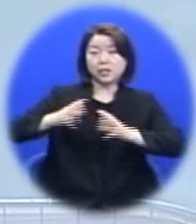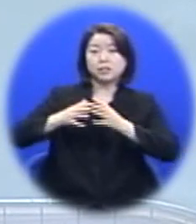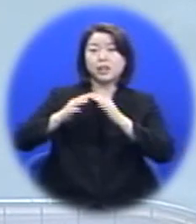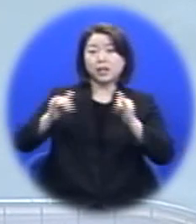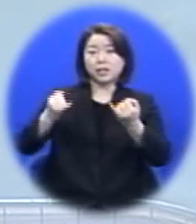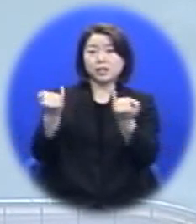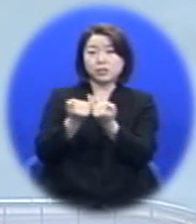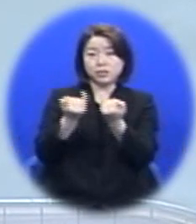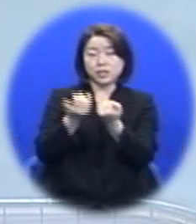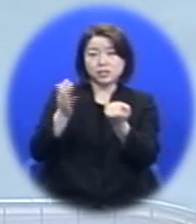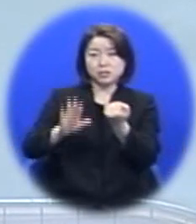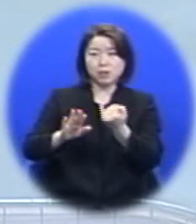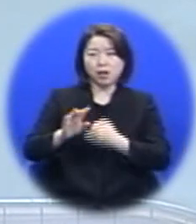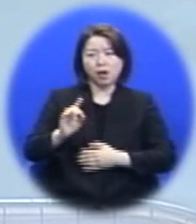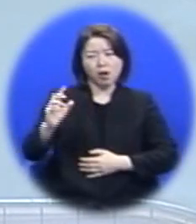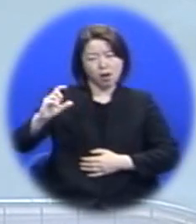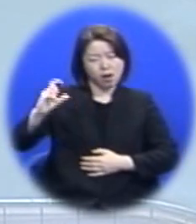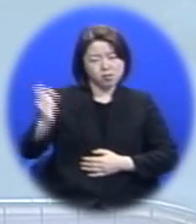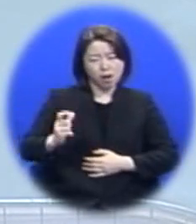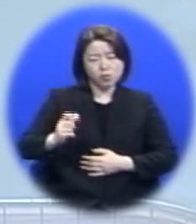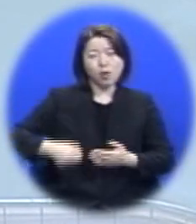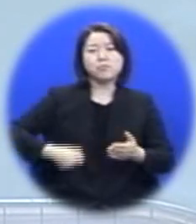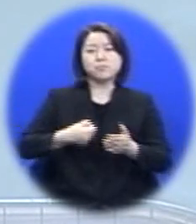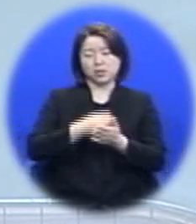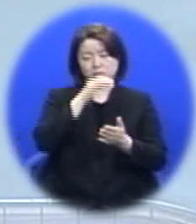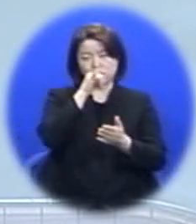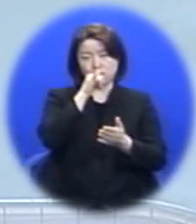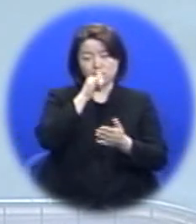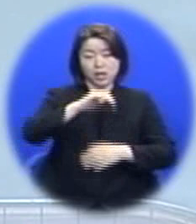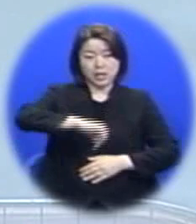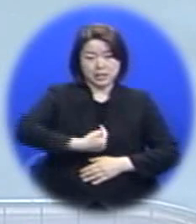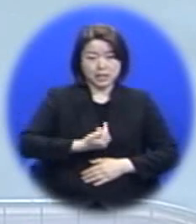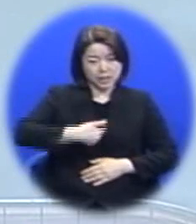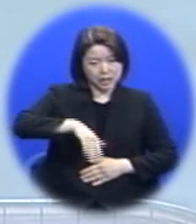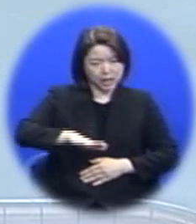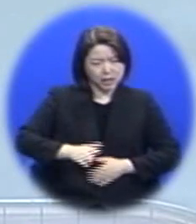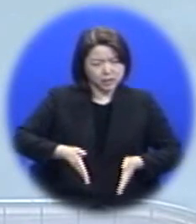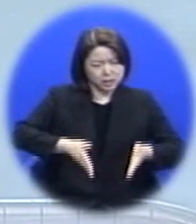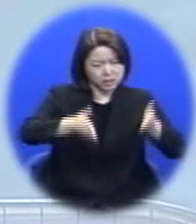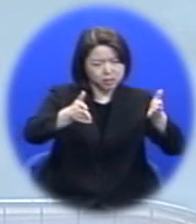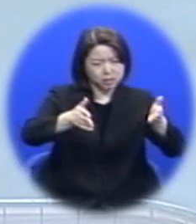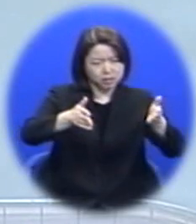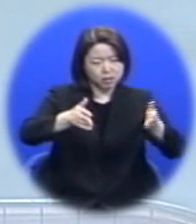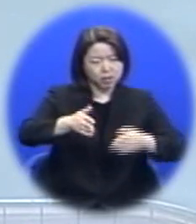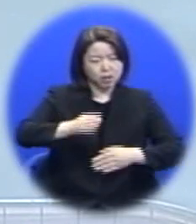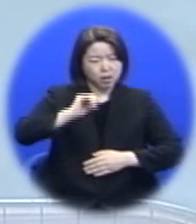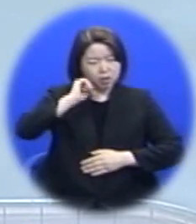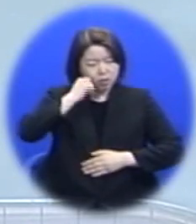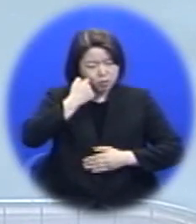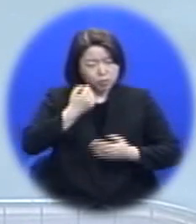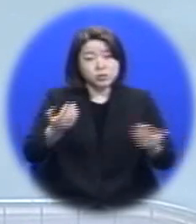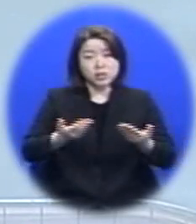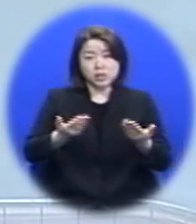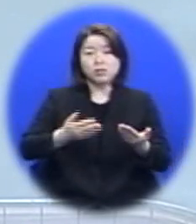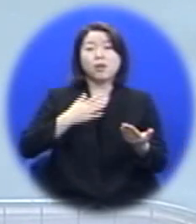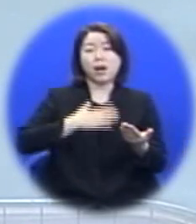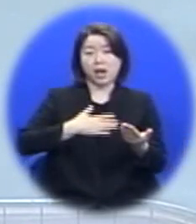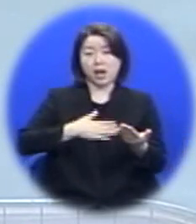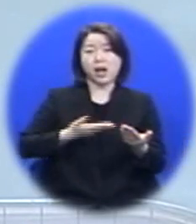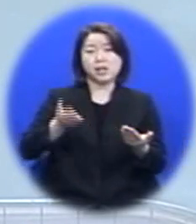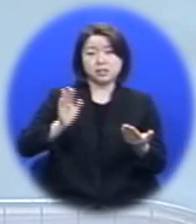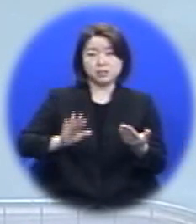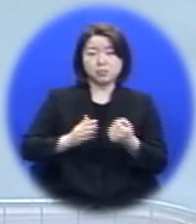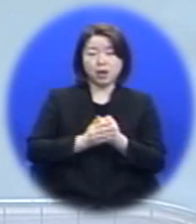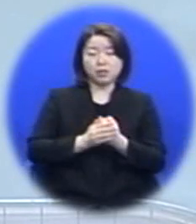어쩌면 이렇게 단호하죠. 자기가 가는 길이 얼마나 험한 길인가를 알면서도 하나님이 이